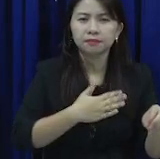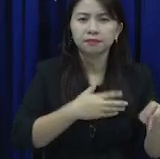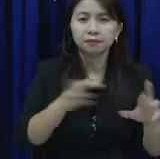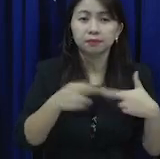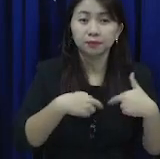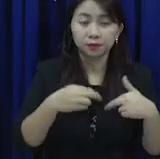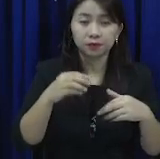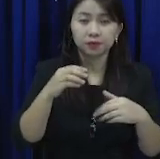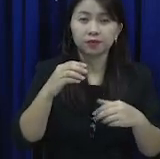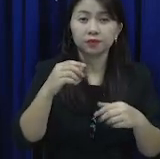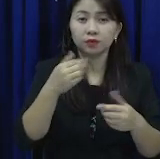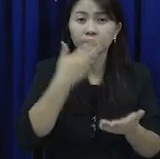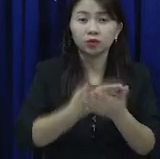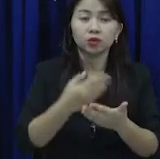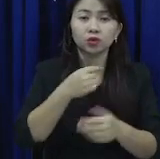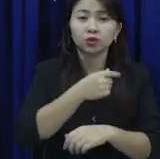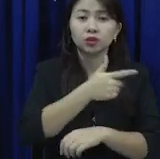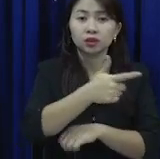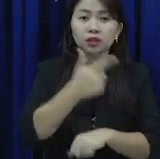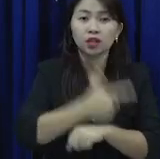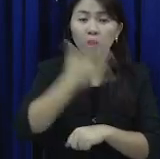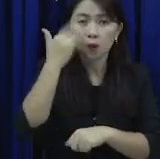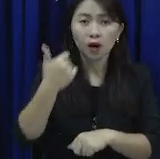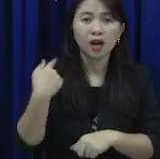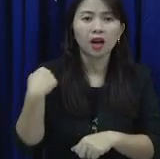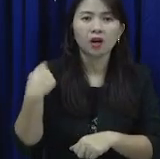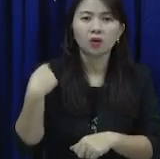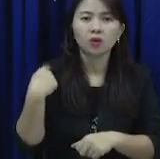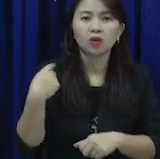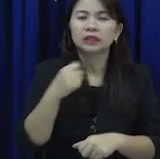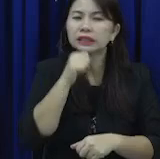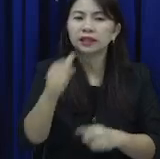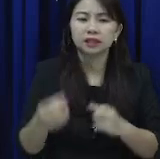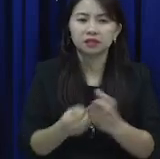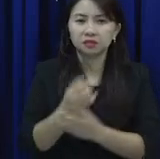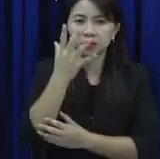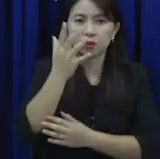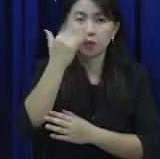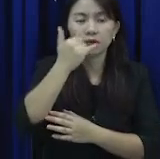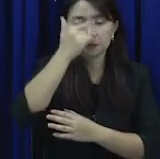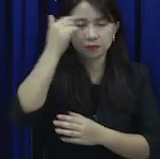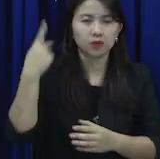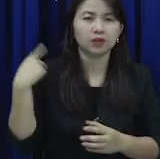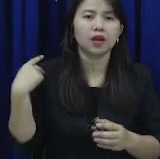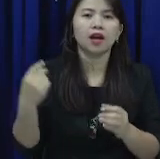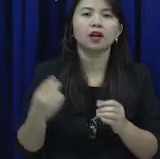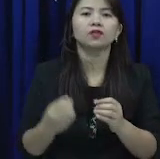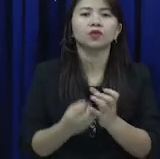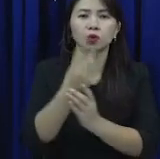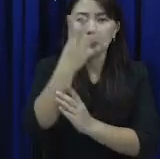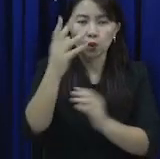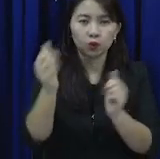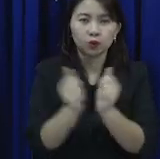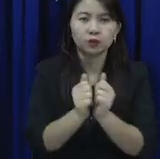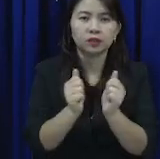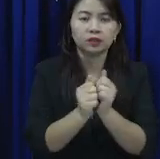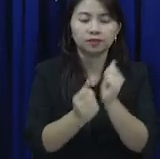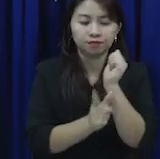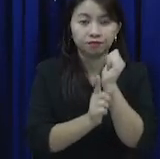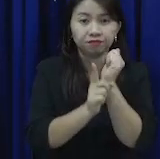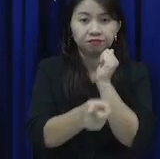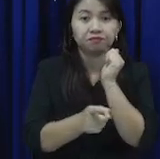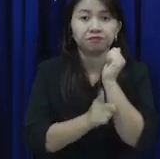aking paglago MM di ba Bakit Because there's a Tears na tumubo na yung Tears na yun